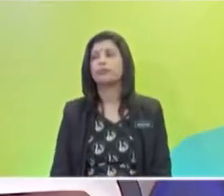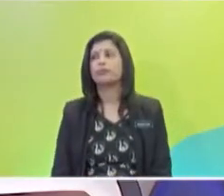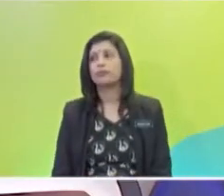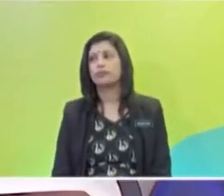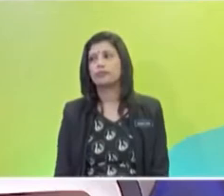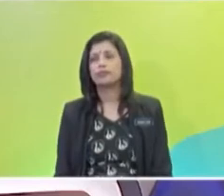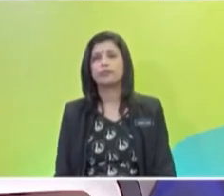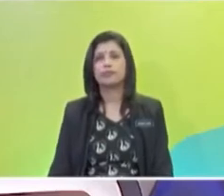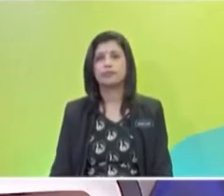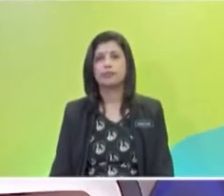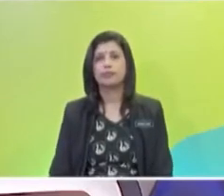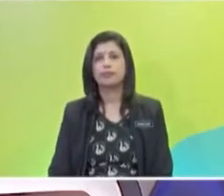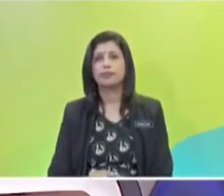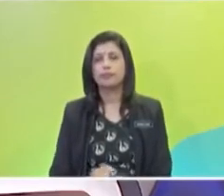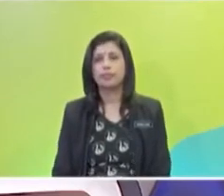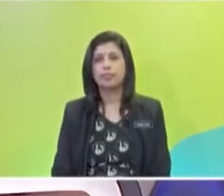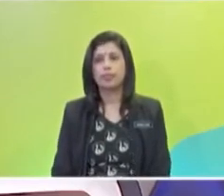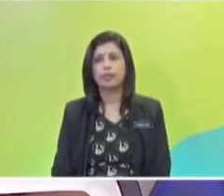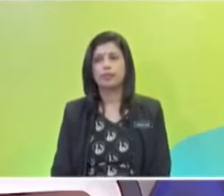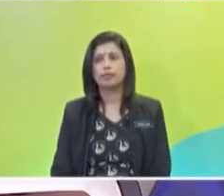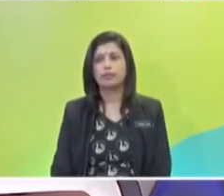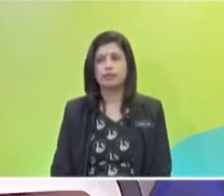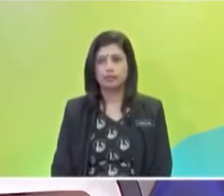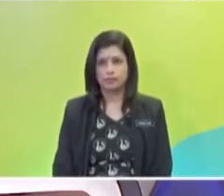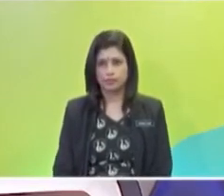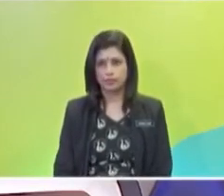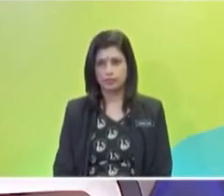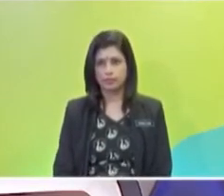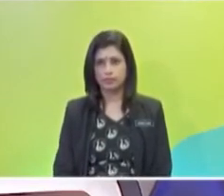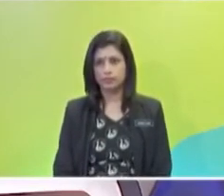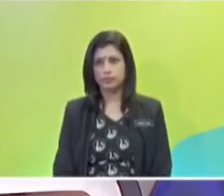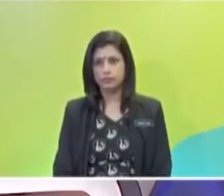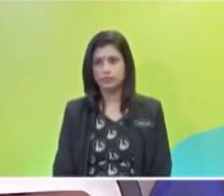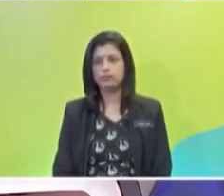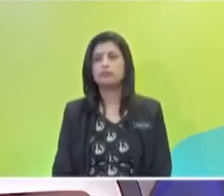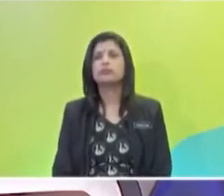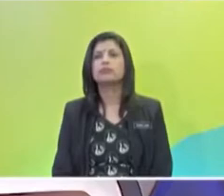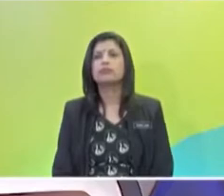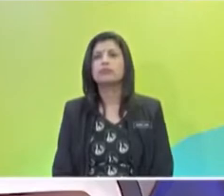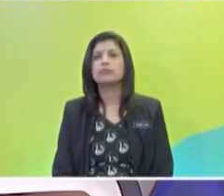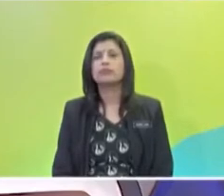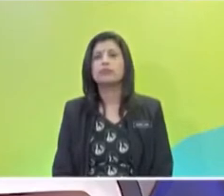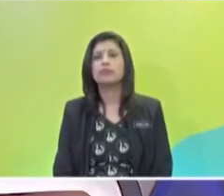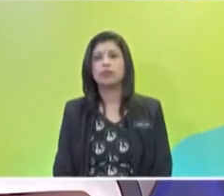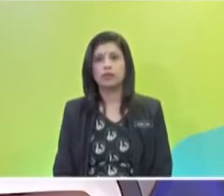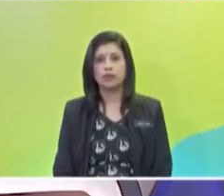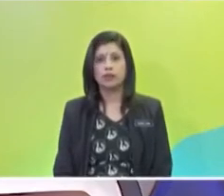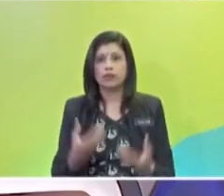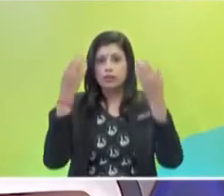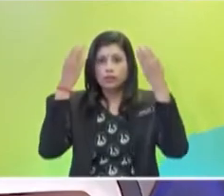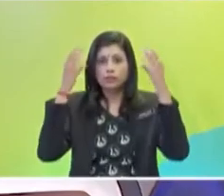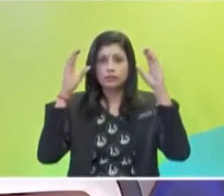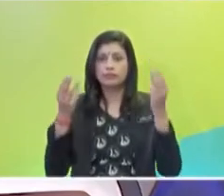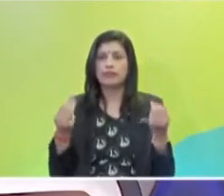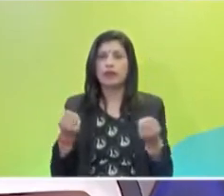buka. Baru lagi buka. Pelanggan pertama. Bertuah saya. Jadi cikgu rasa teruja nak kongsikan menu-menu yang